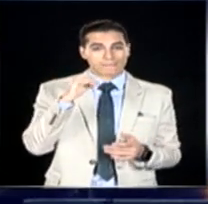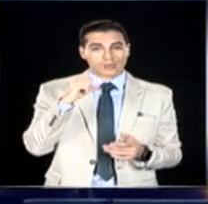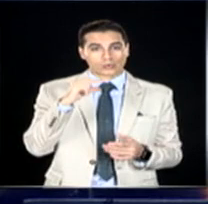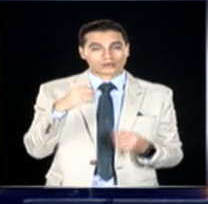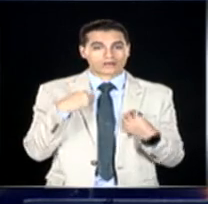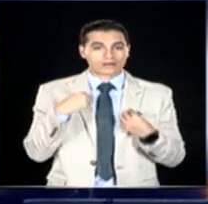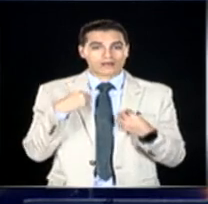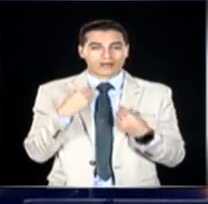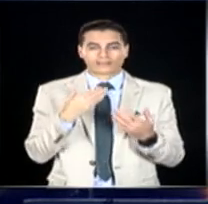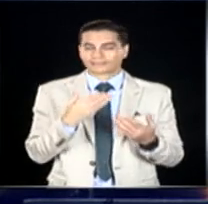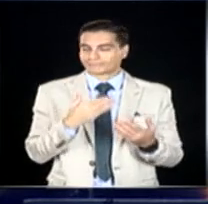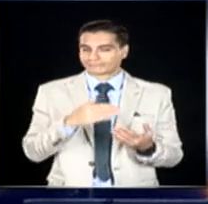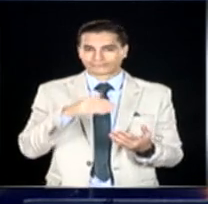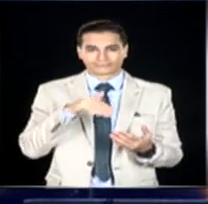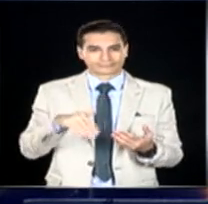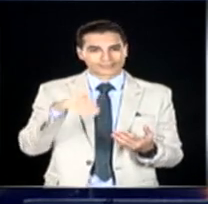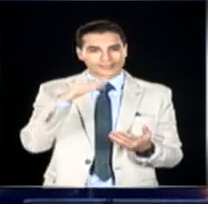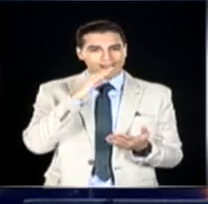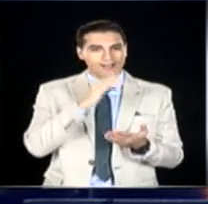رياضه، مش مصدق نفسي.